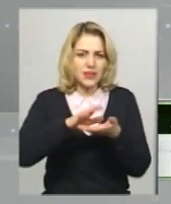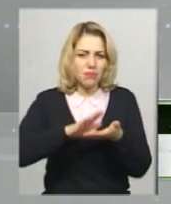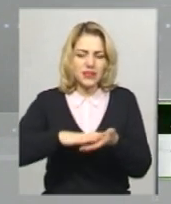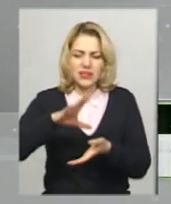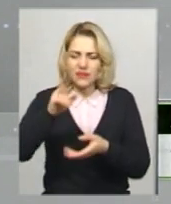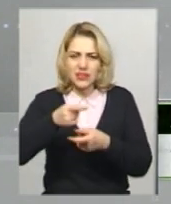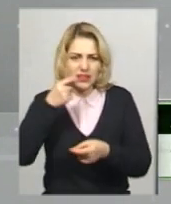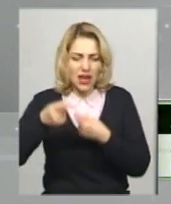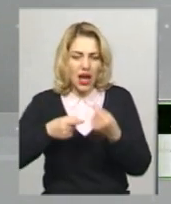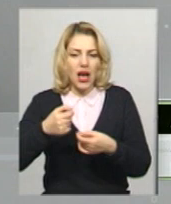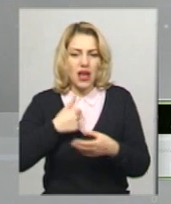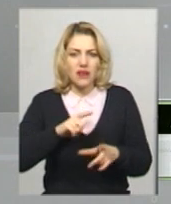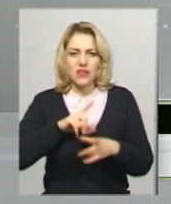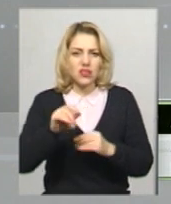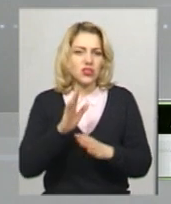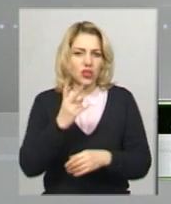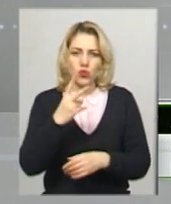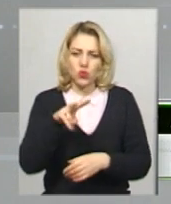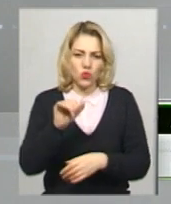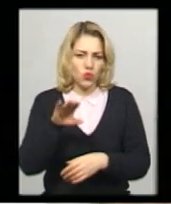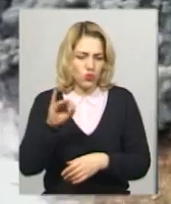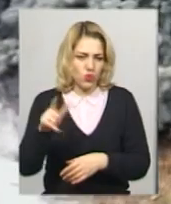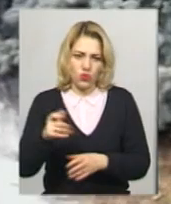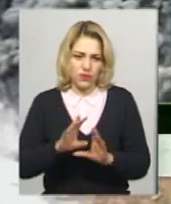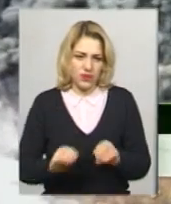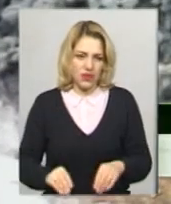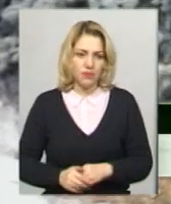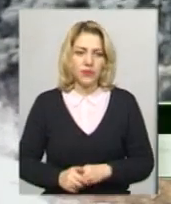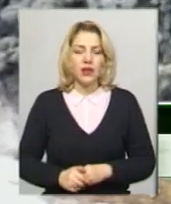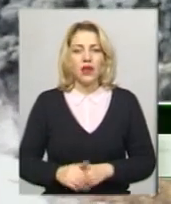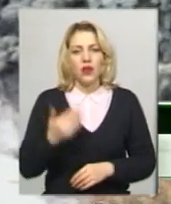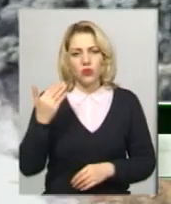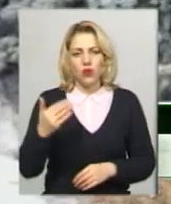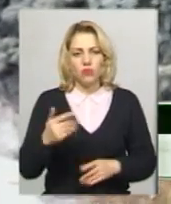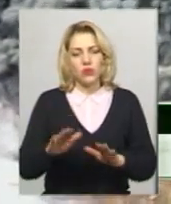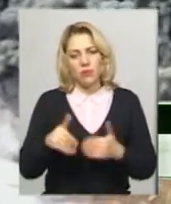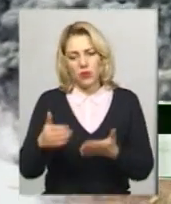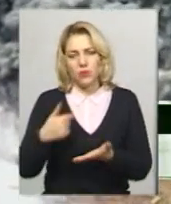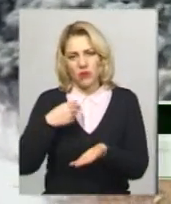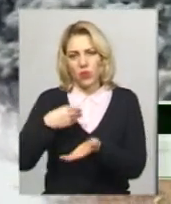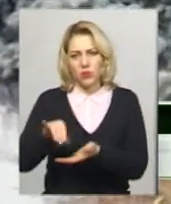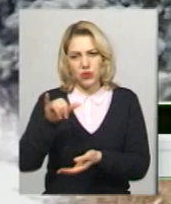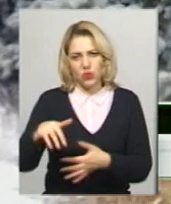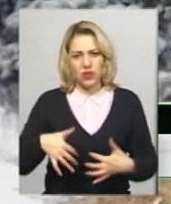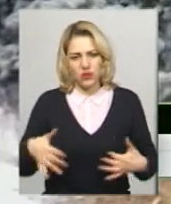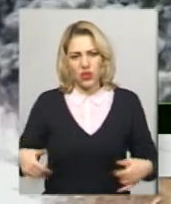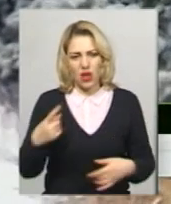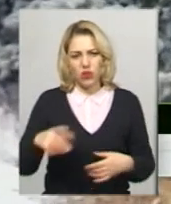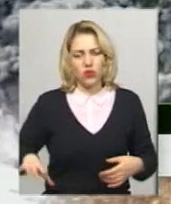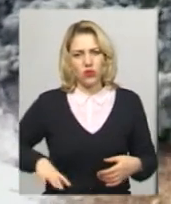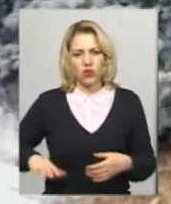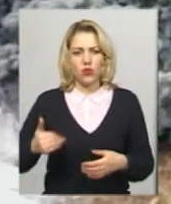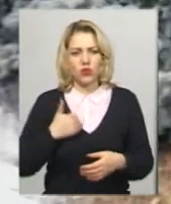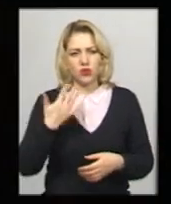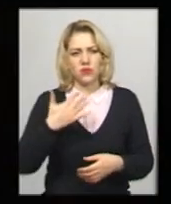Каже, я виїжджала тільки 2 лютого, щось цю суботу. Йому запропонували викупити цих тварин, він за одного коня сказав, що він хоче